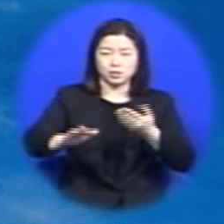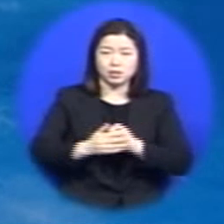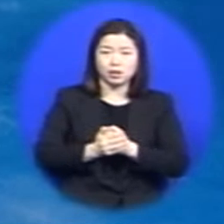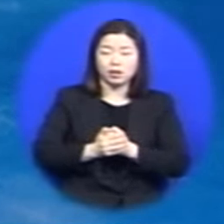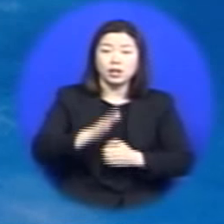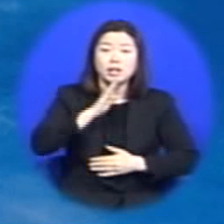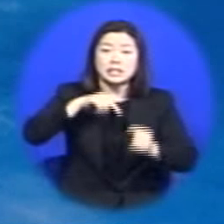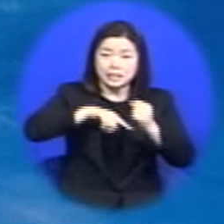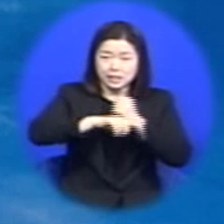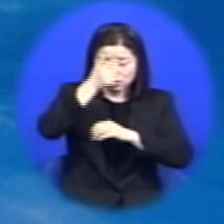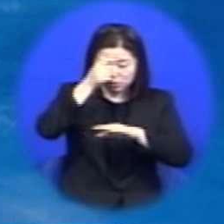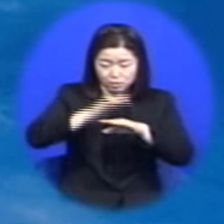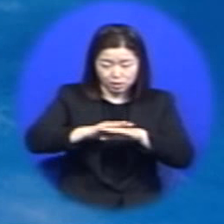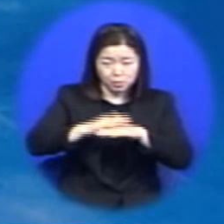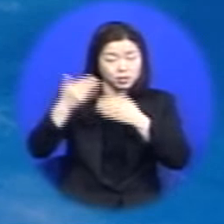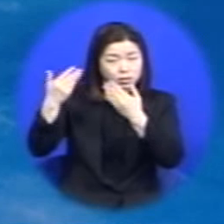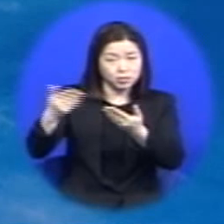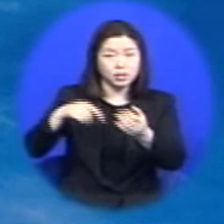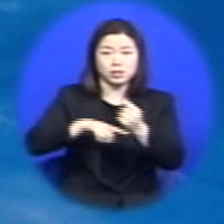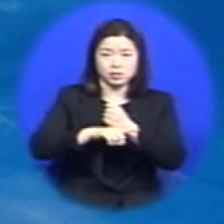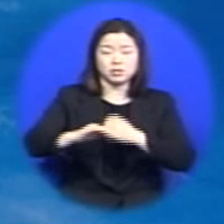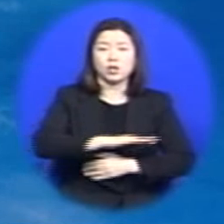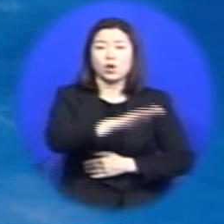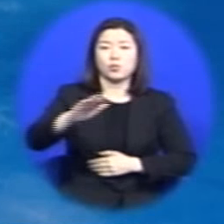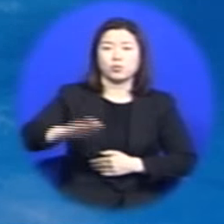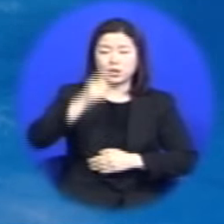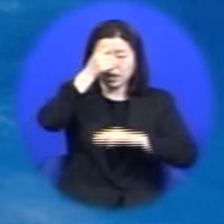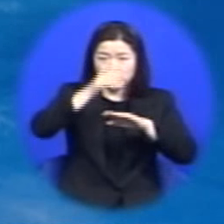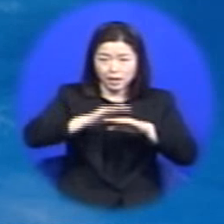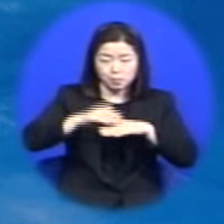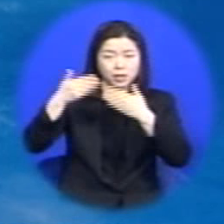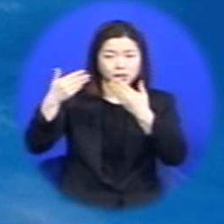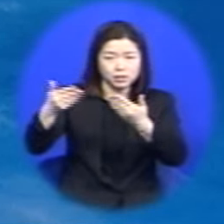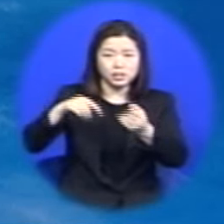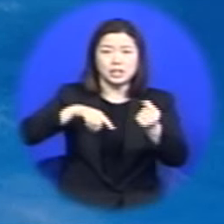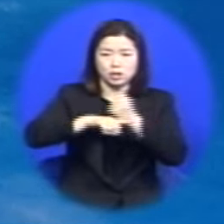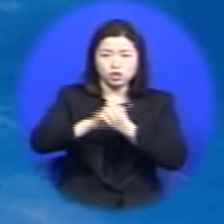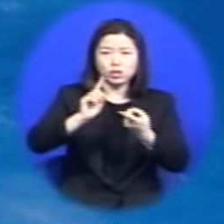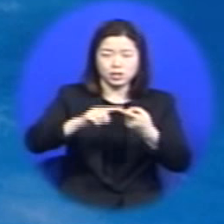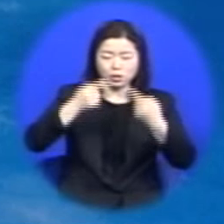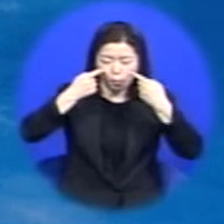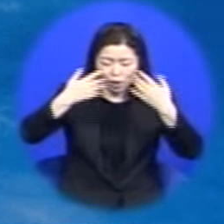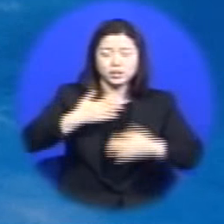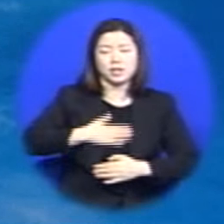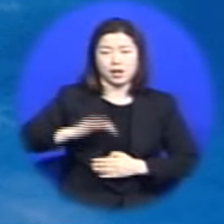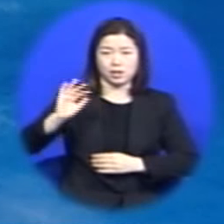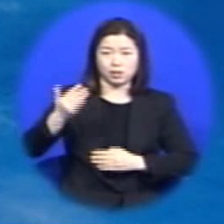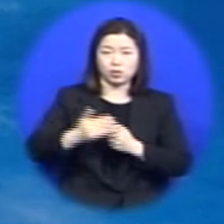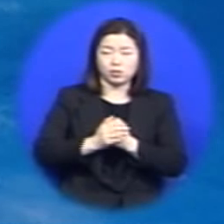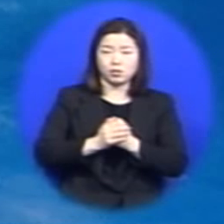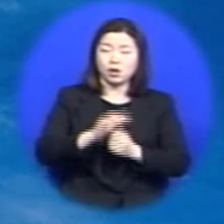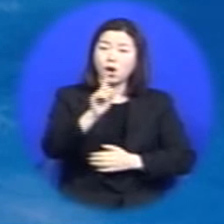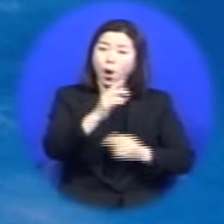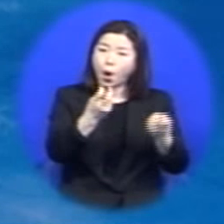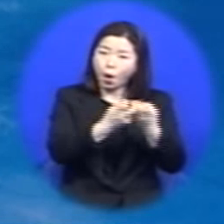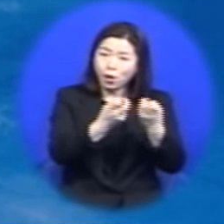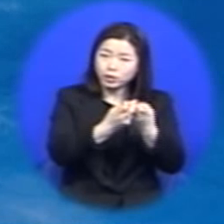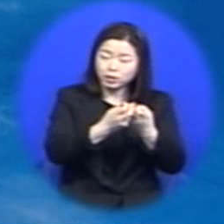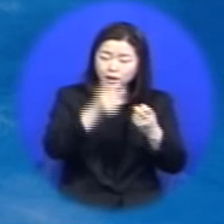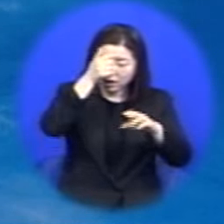진리로 예배하라는 것은 우리가 예배하는 이유를 명확하게 알라는 겁니다. 어떻게 예배할 수 있게